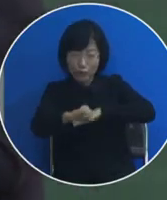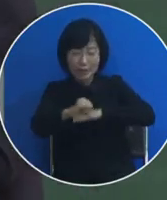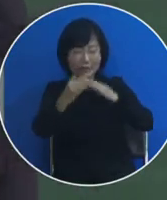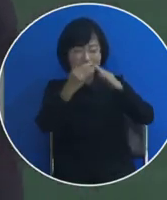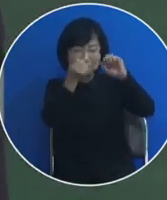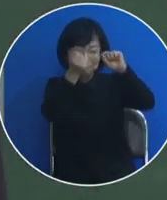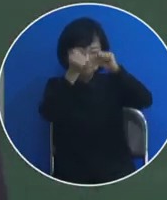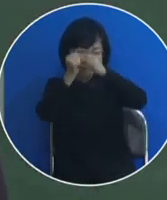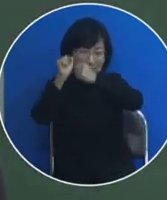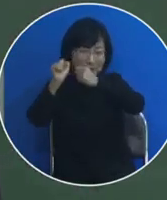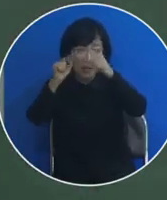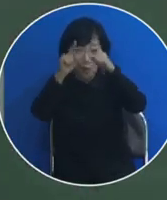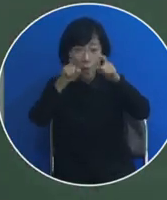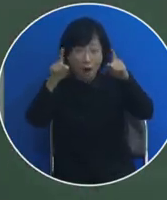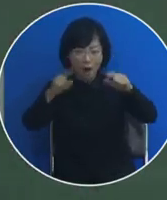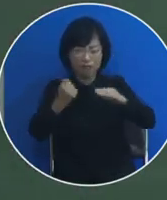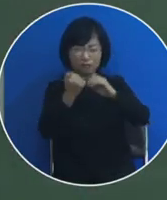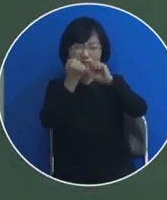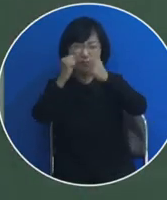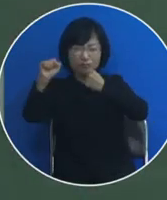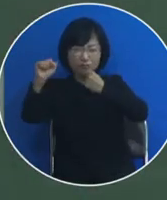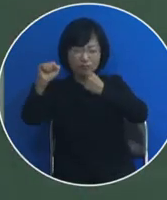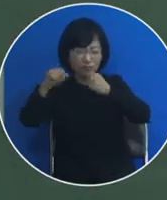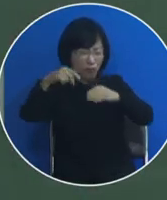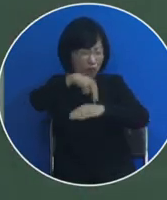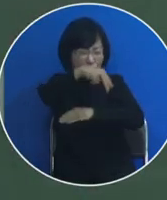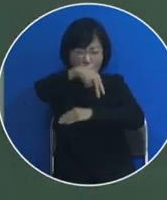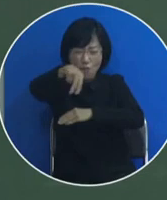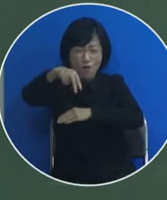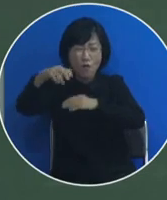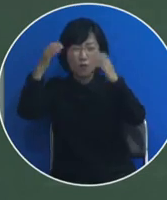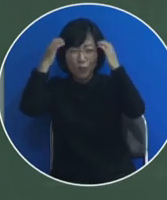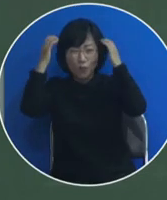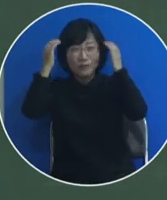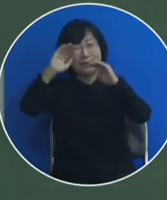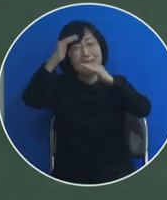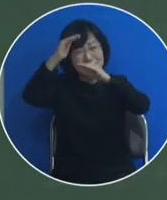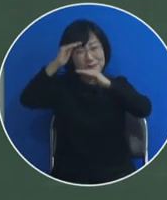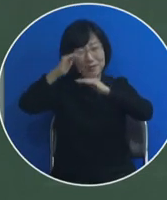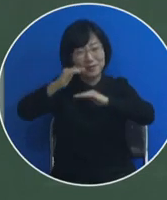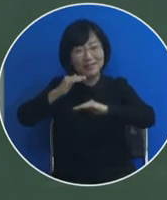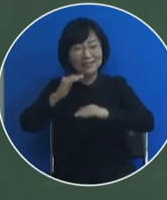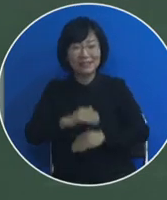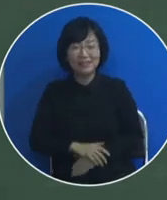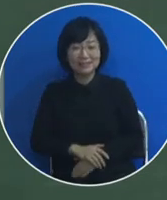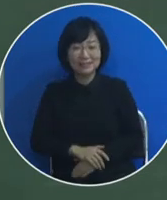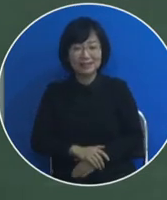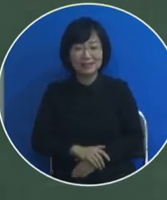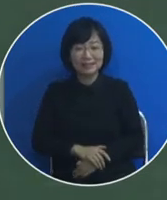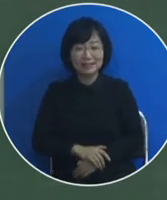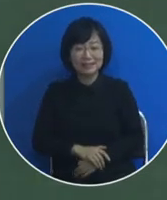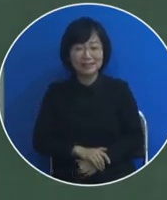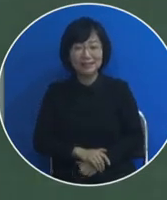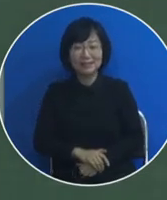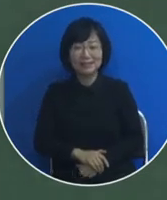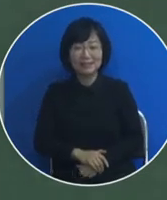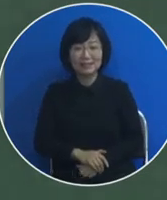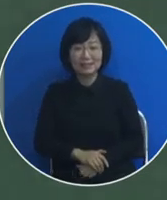this princess she runs away from the palace and she's having a great, very hard time outside. 고만하게